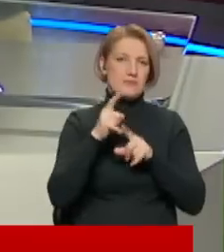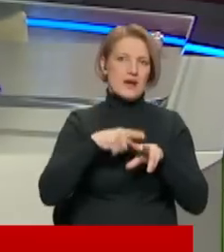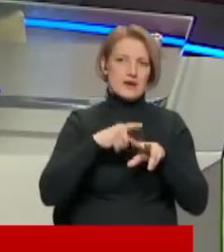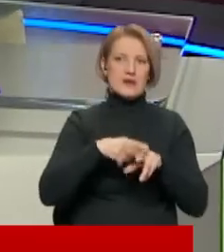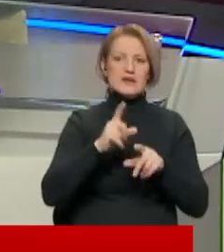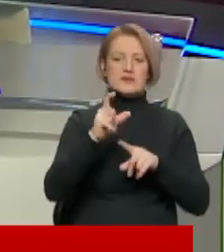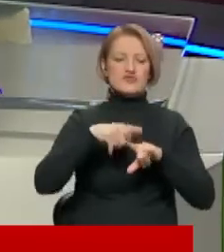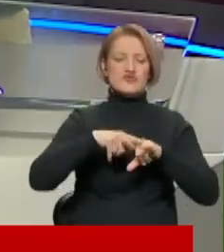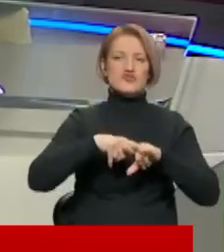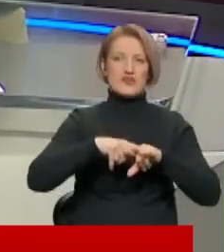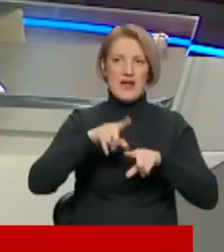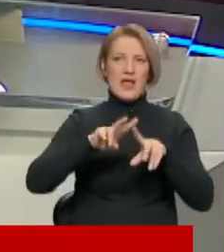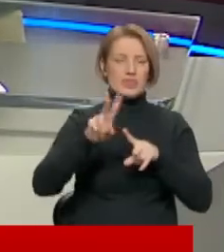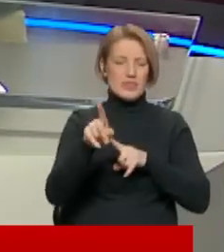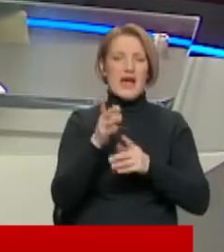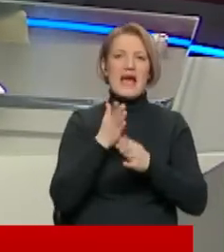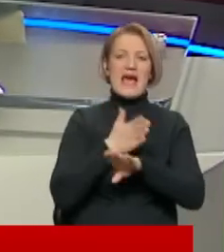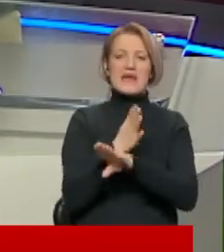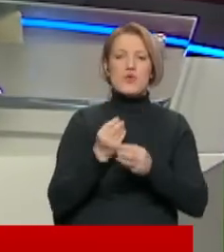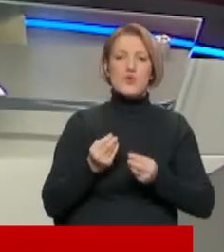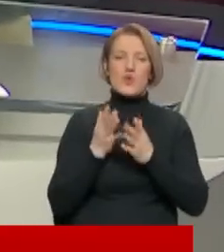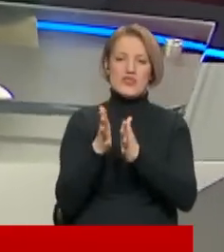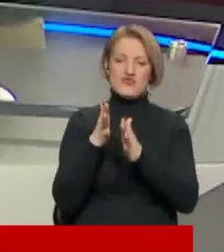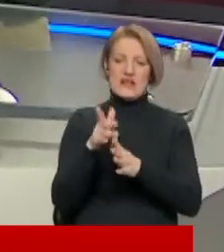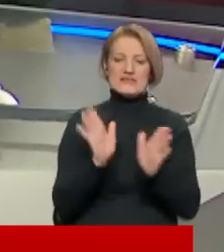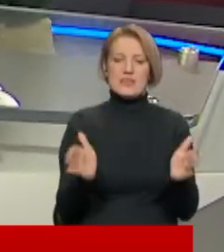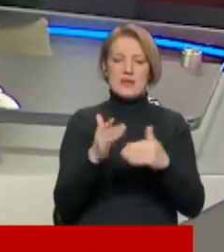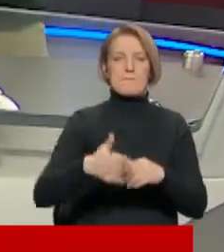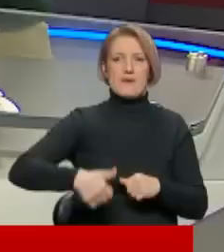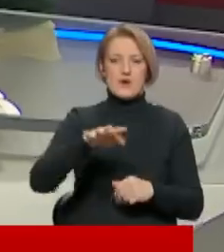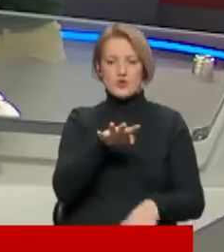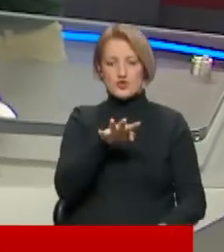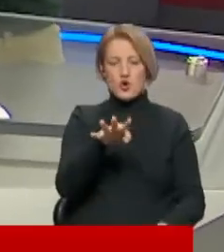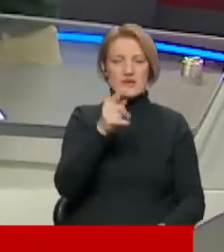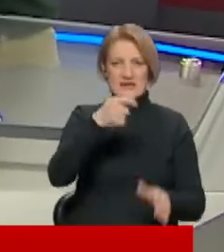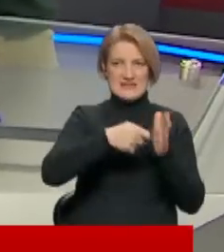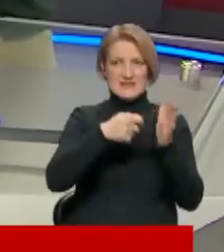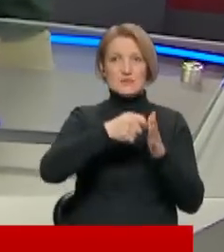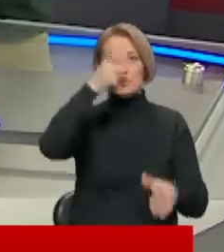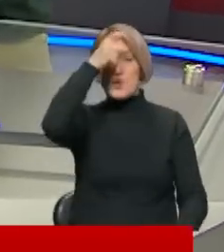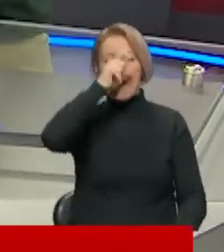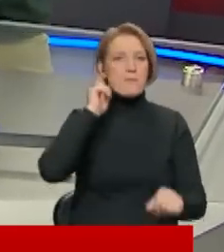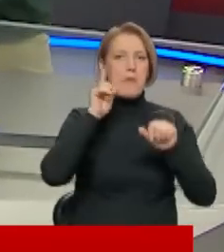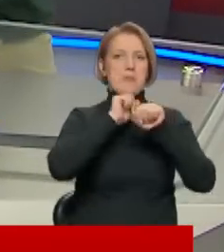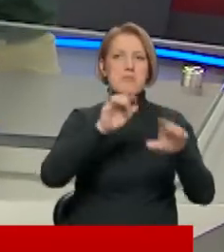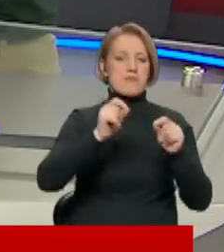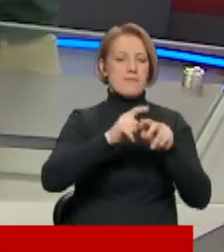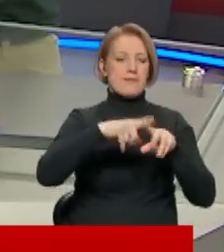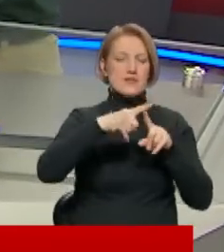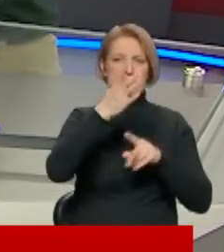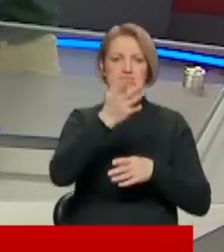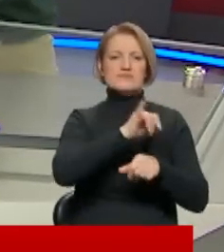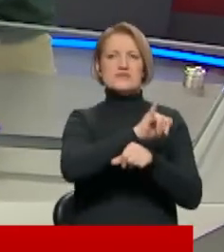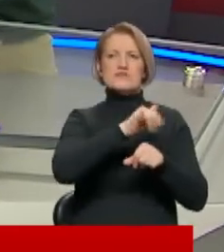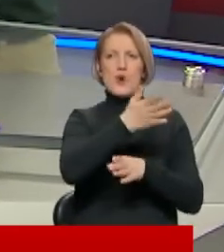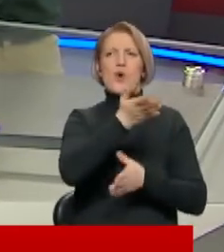Cihan koli var Ekmek üreticileri Sendikası Başkanı şimdi bu isim bu 4 isim Tüm Türkiye'nin tanıdığı isimler haline geldi mesela batıda gelin yalanı New York'ta